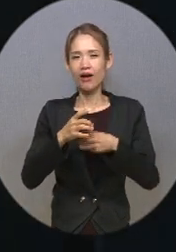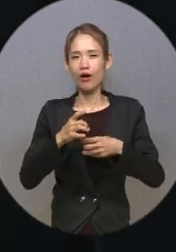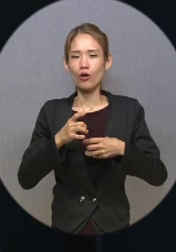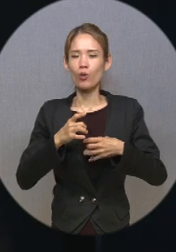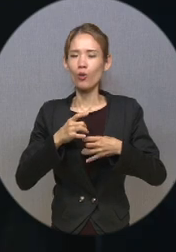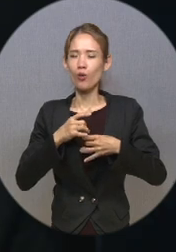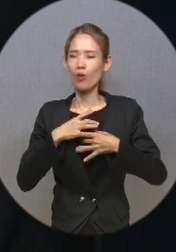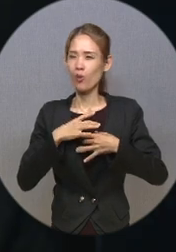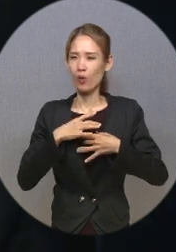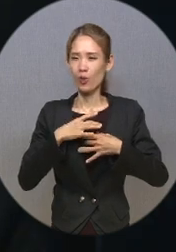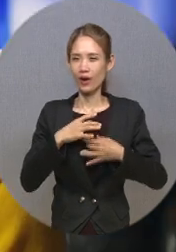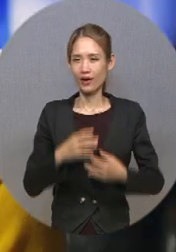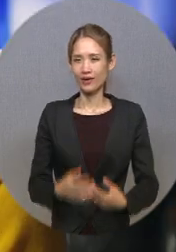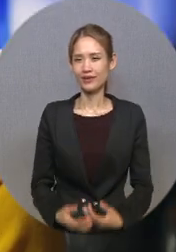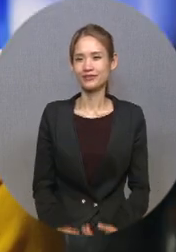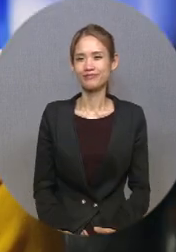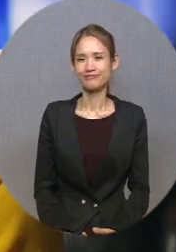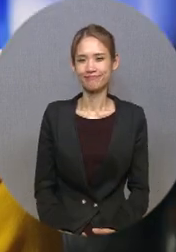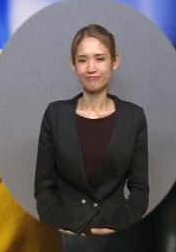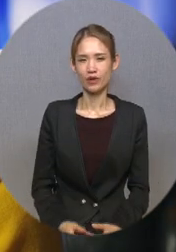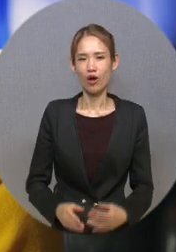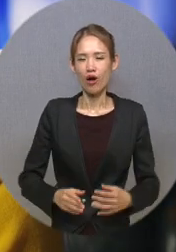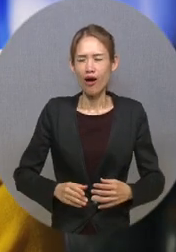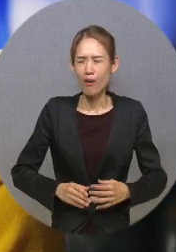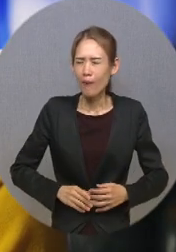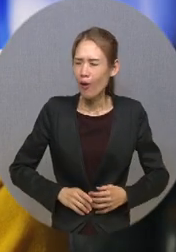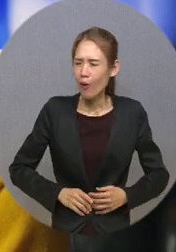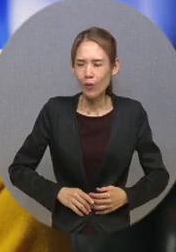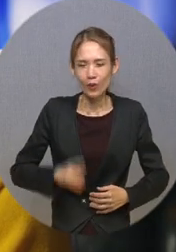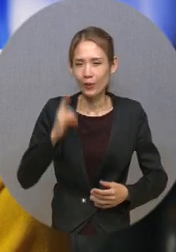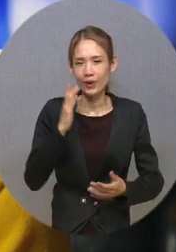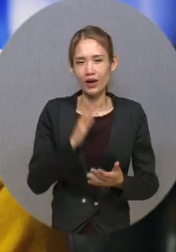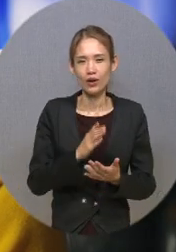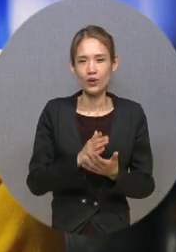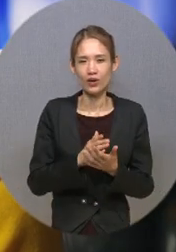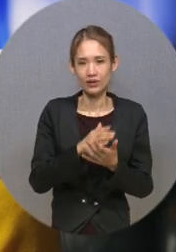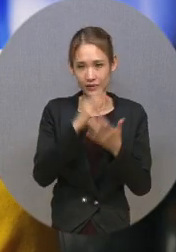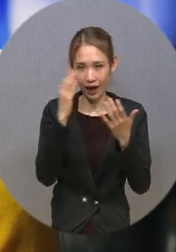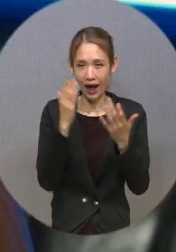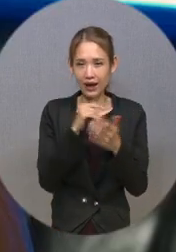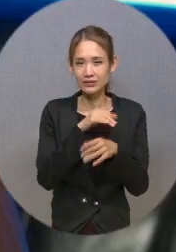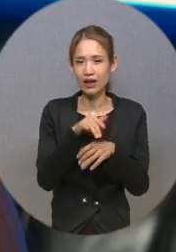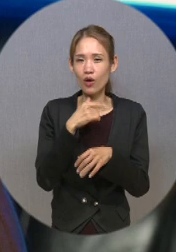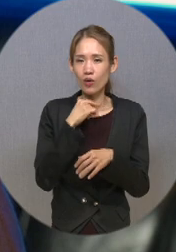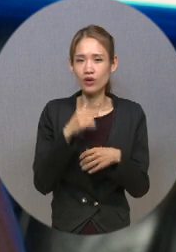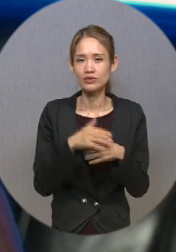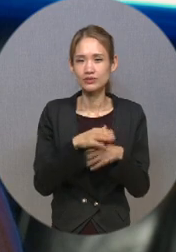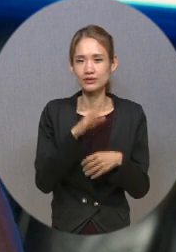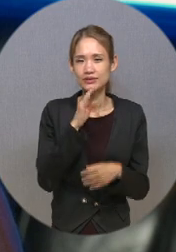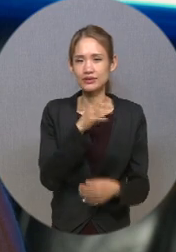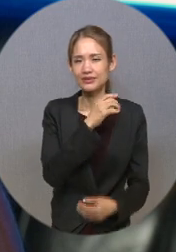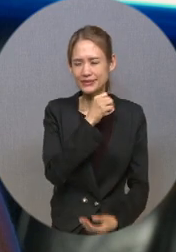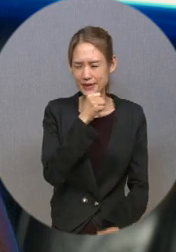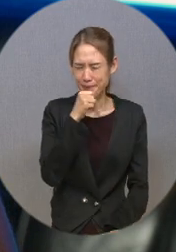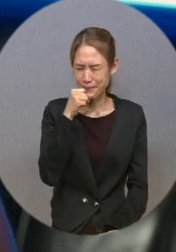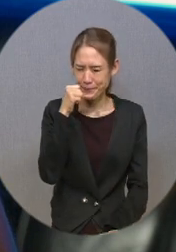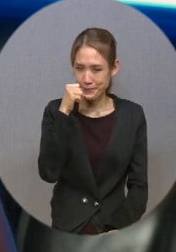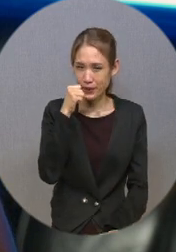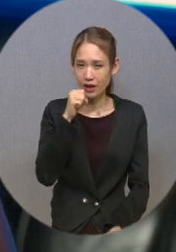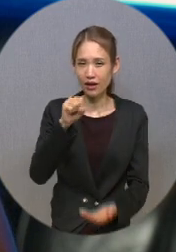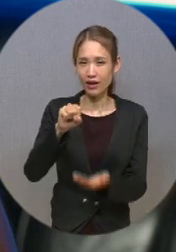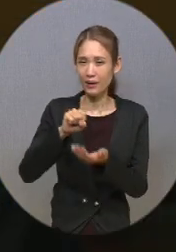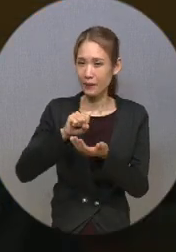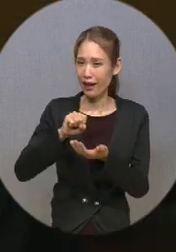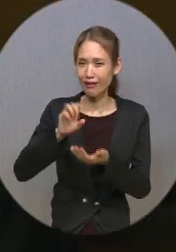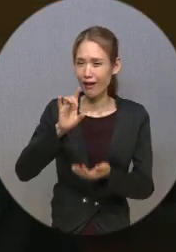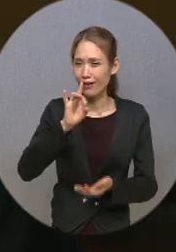놀랐던 순간이었습니다. 근데 배고픈 걸 떠나서 음식이 다 좀 제 스타일이었고 진짜 맛있었어요. 뭐 배달 되나?